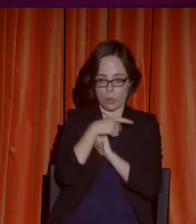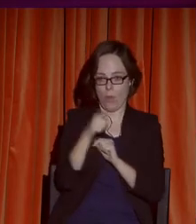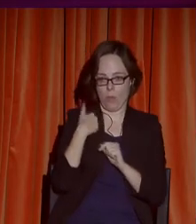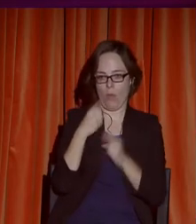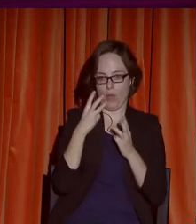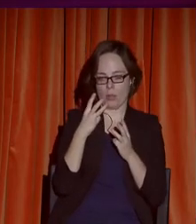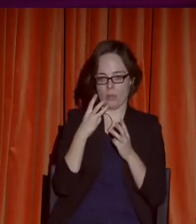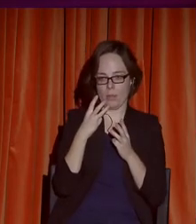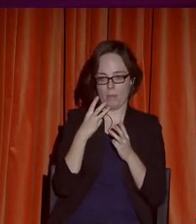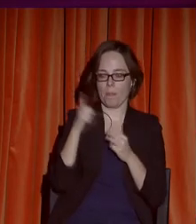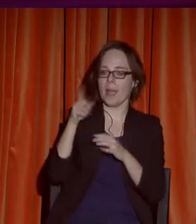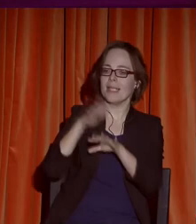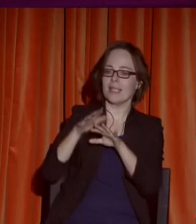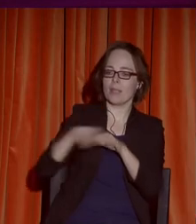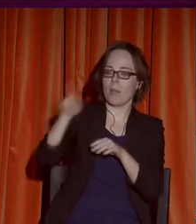System Rady Europy był jakby takim